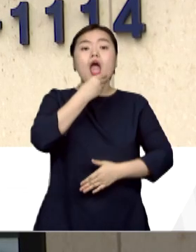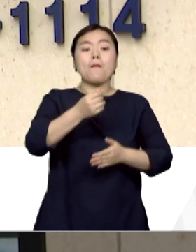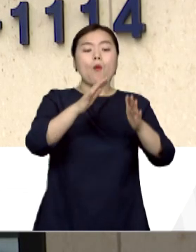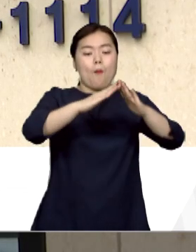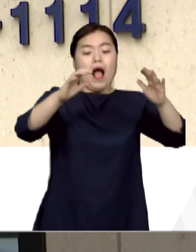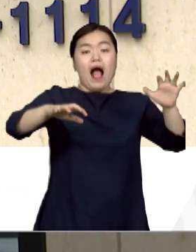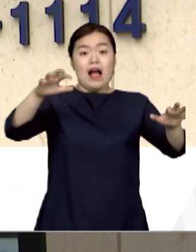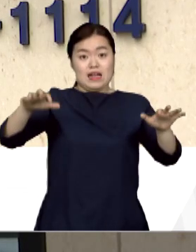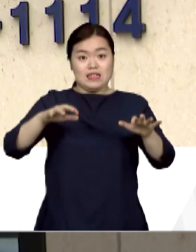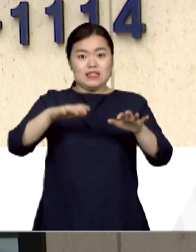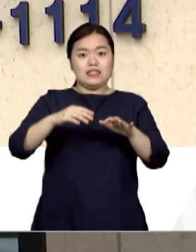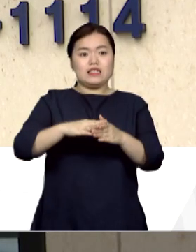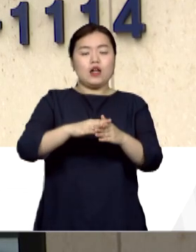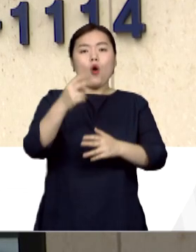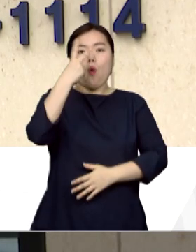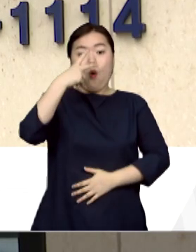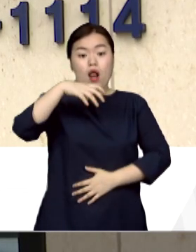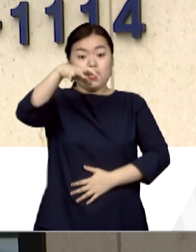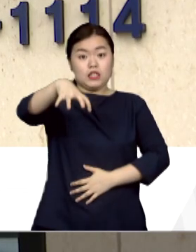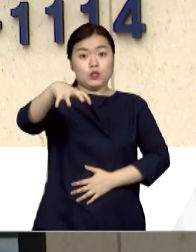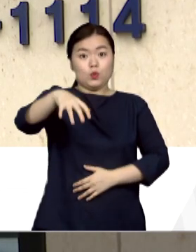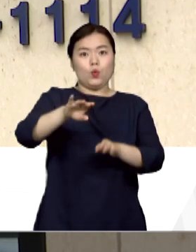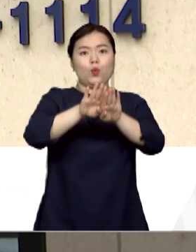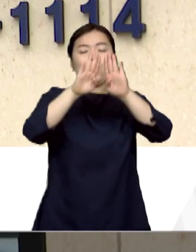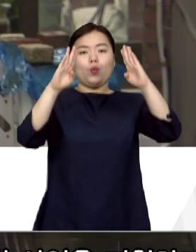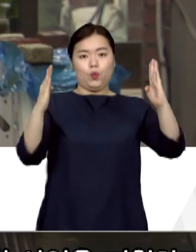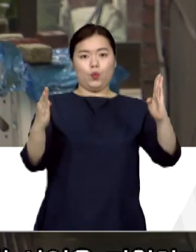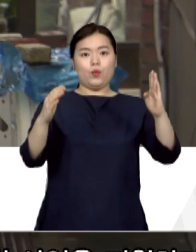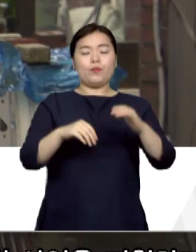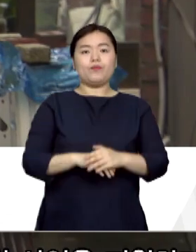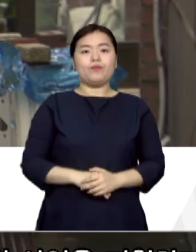경기 행복마을관리소가 관양 1동에 개소했습니다.